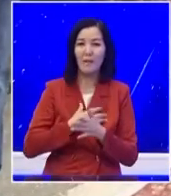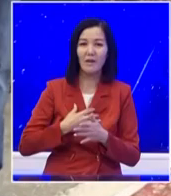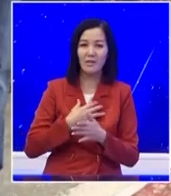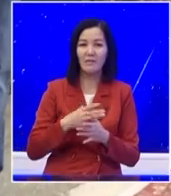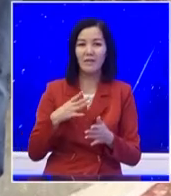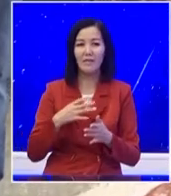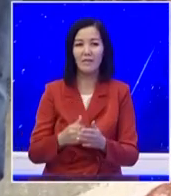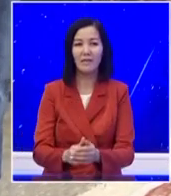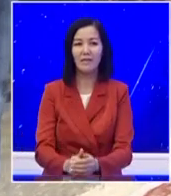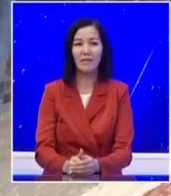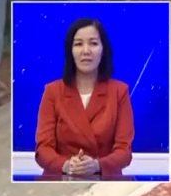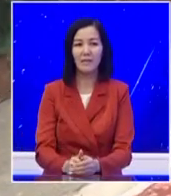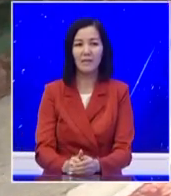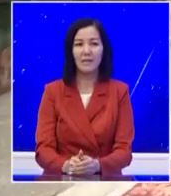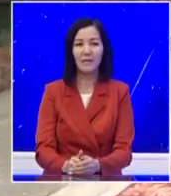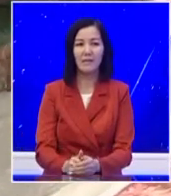шақ.